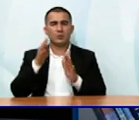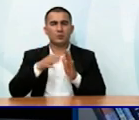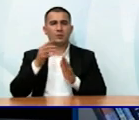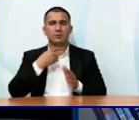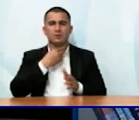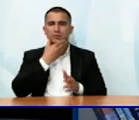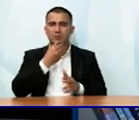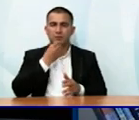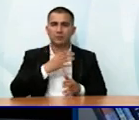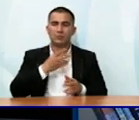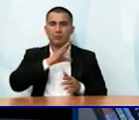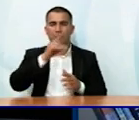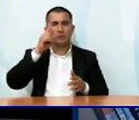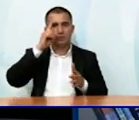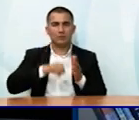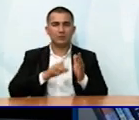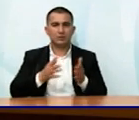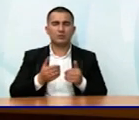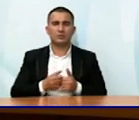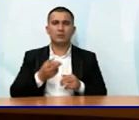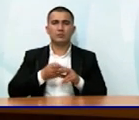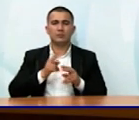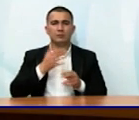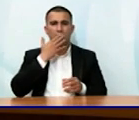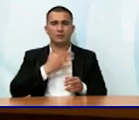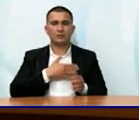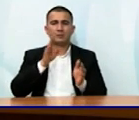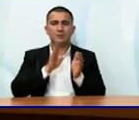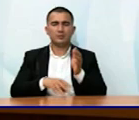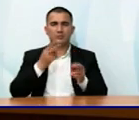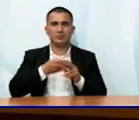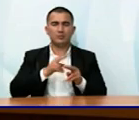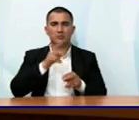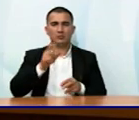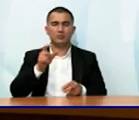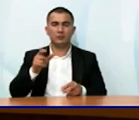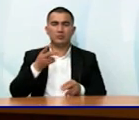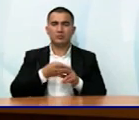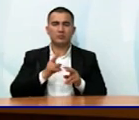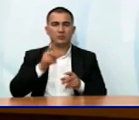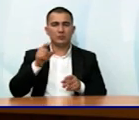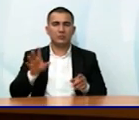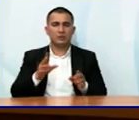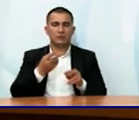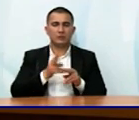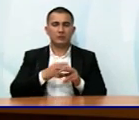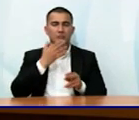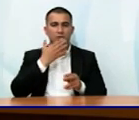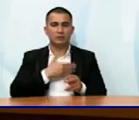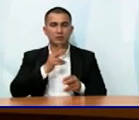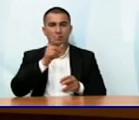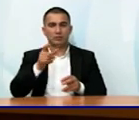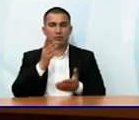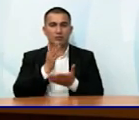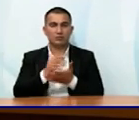shoirani tushunamiz. Va Nodira aytadiki, muhabbatsiz kishi odam emasdir, gar odamsan, muhabbat ixtiyor